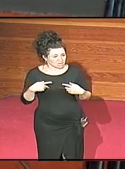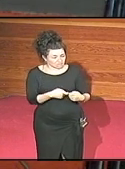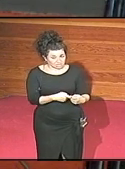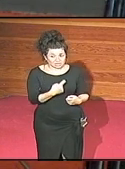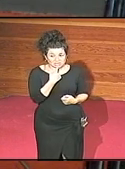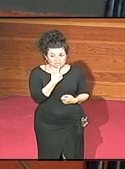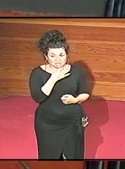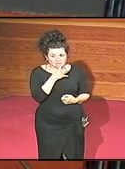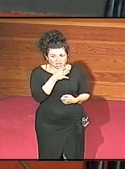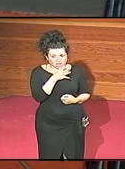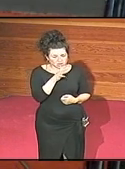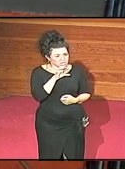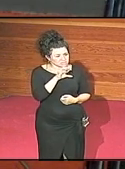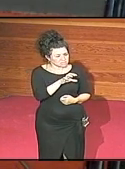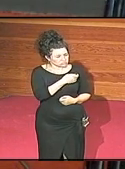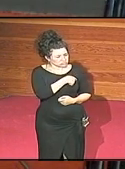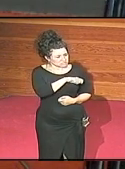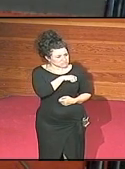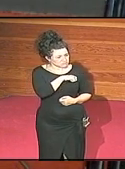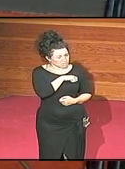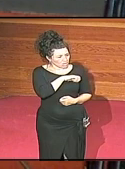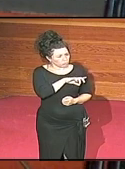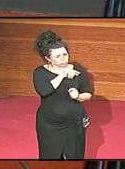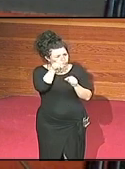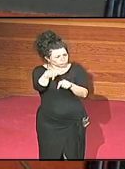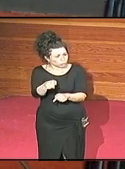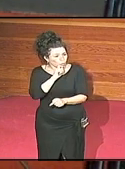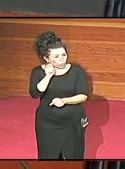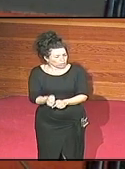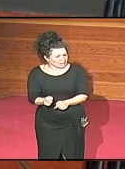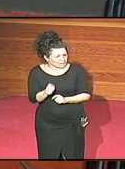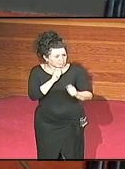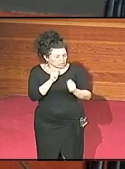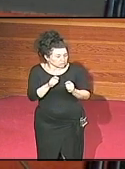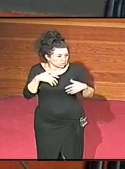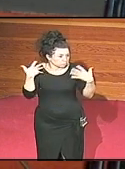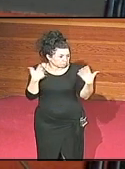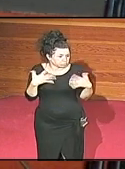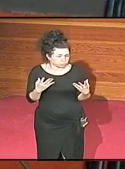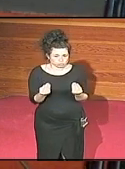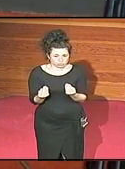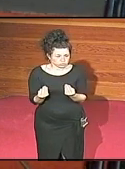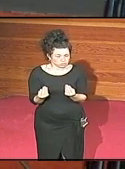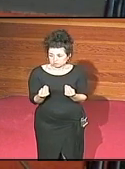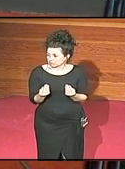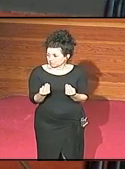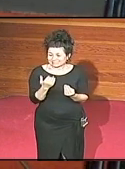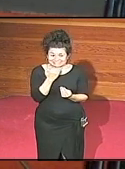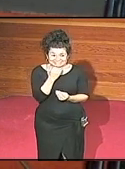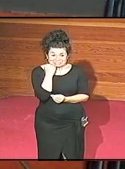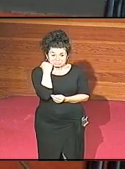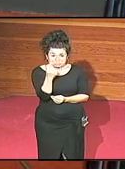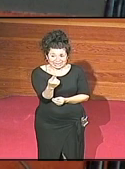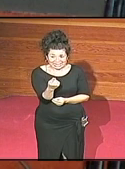Espainiako estatutik daude Ukrainen ez dakit zenbat kazetari, baina pasada bat, ez dakit, ehunka edo. Ia, mila izan dira,